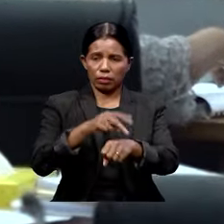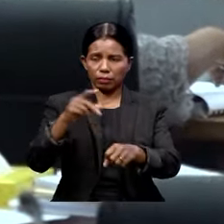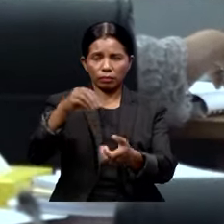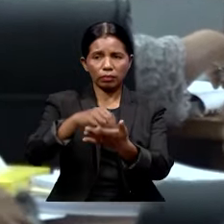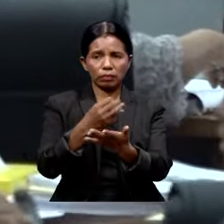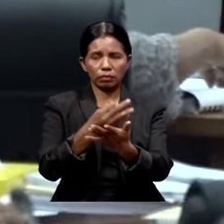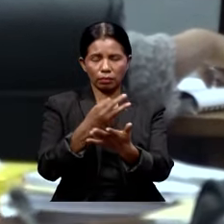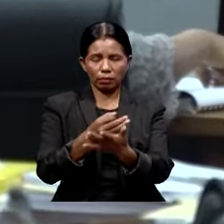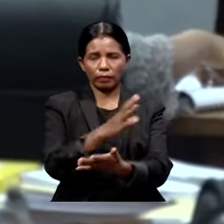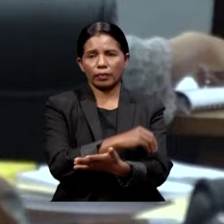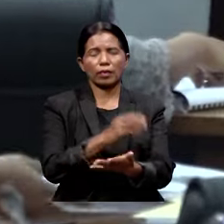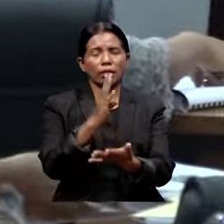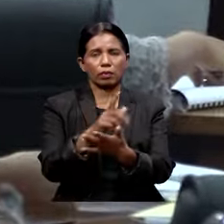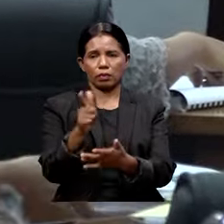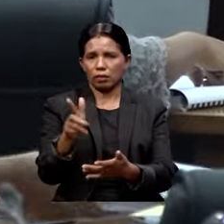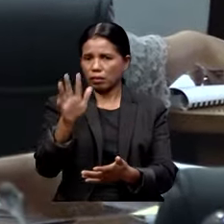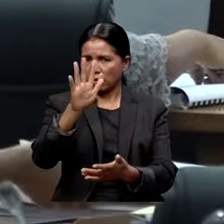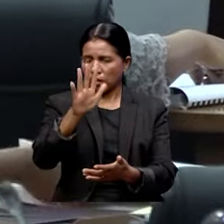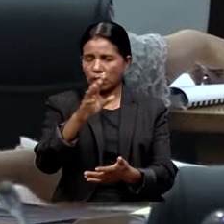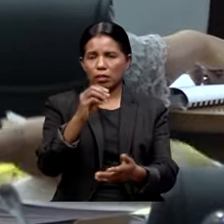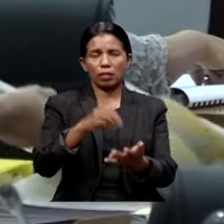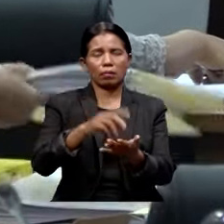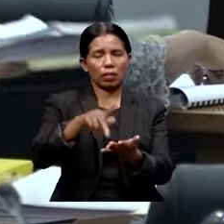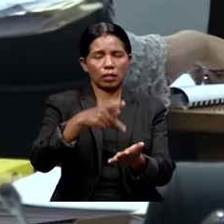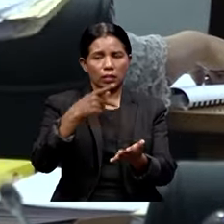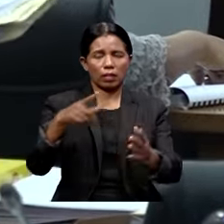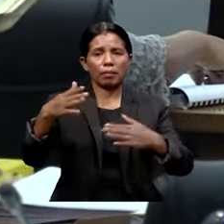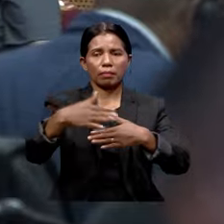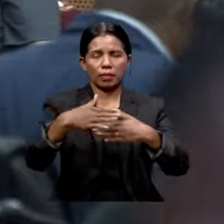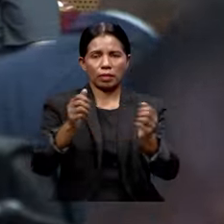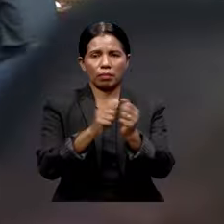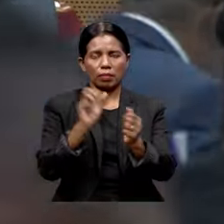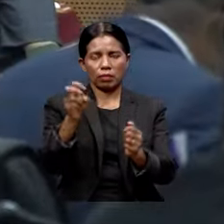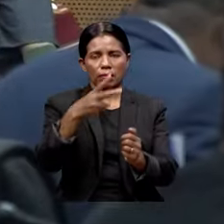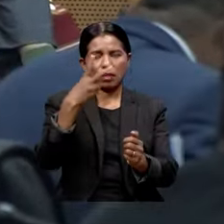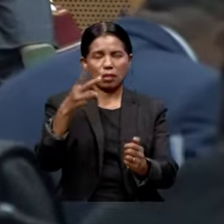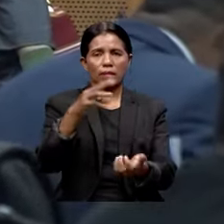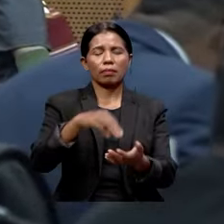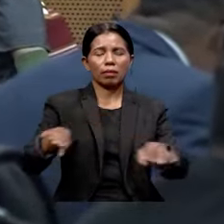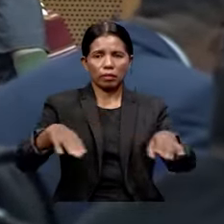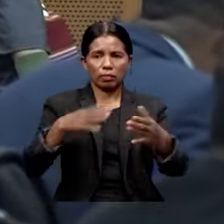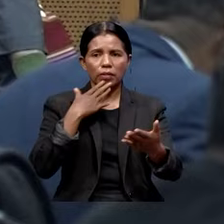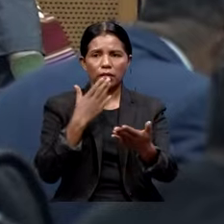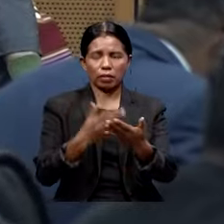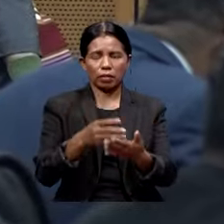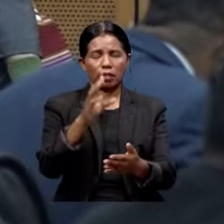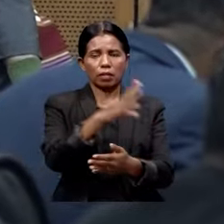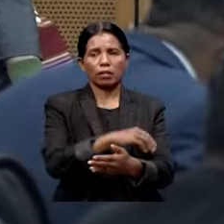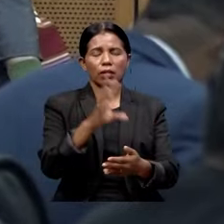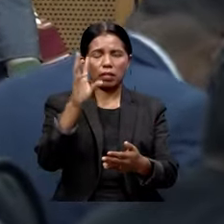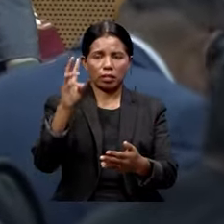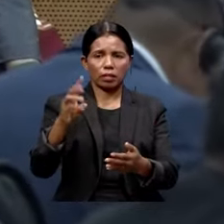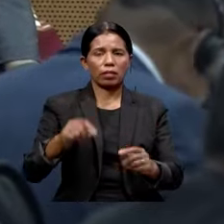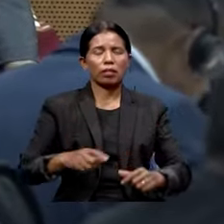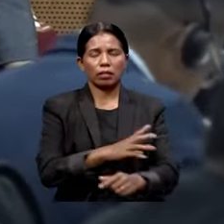tokon ruanul resen tolu ponto lima nebe aloka ba salario vencimento basic tokon san resen rua bens no servisu tokon neng resen transferência